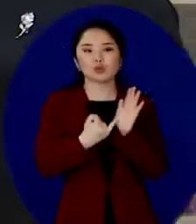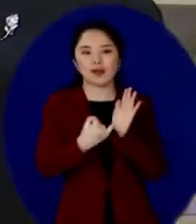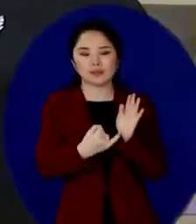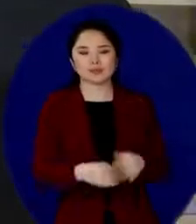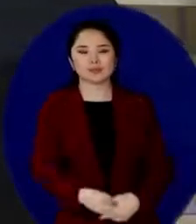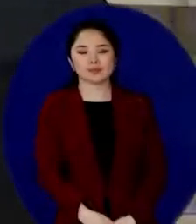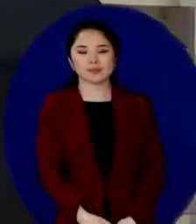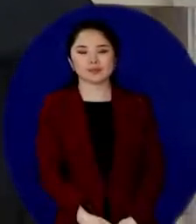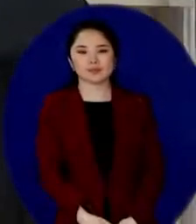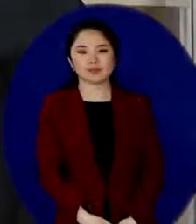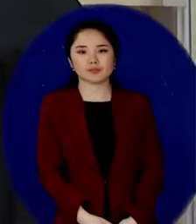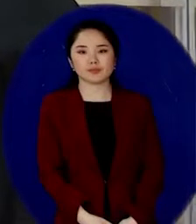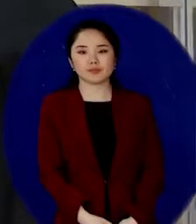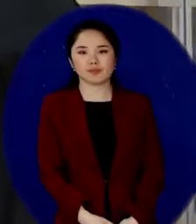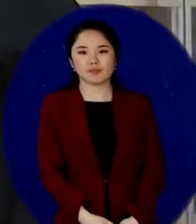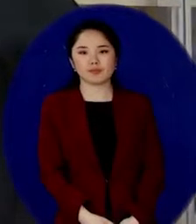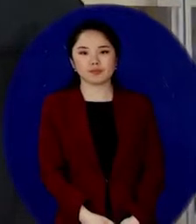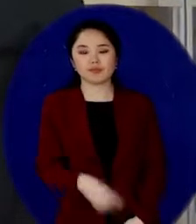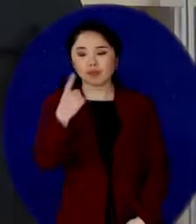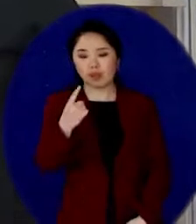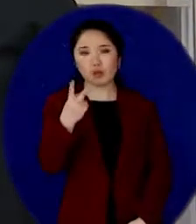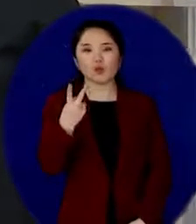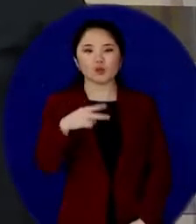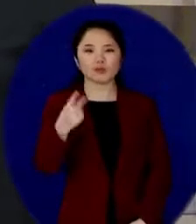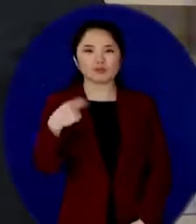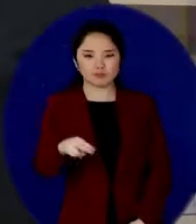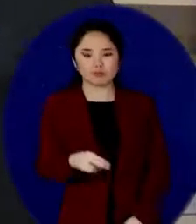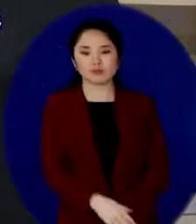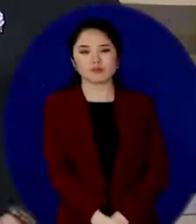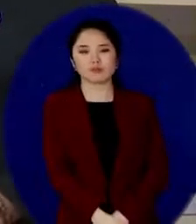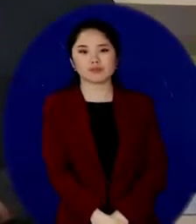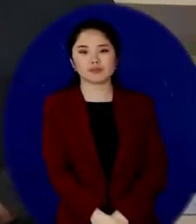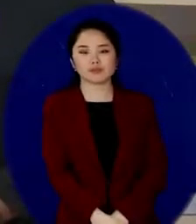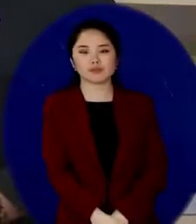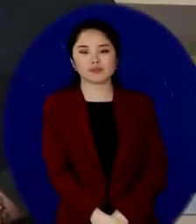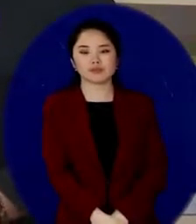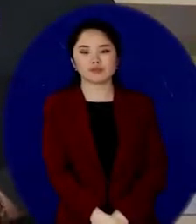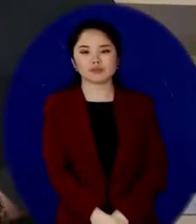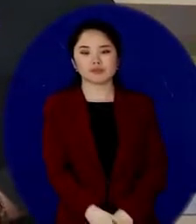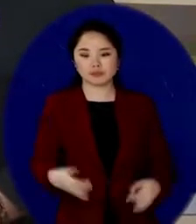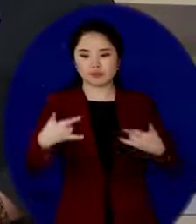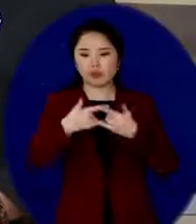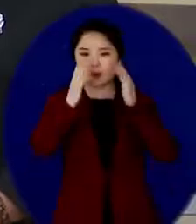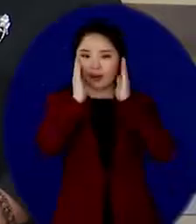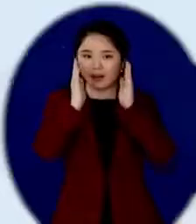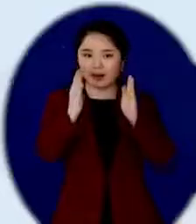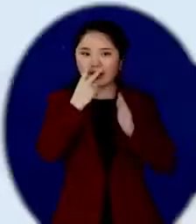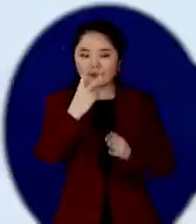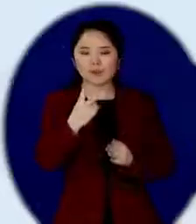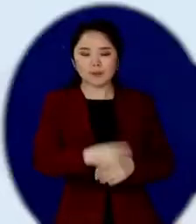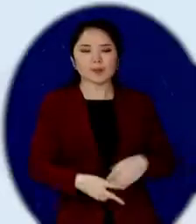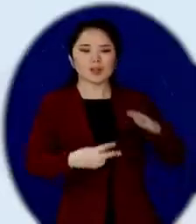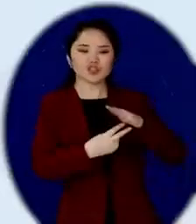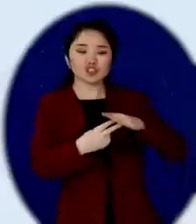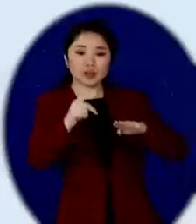байна. Нэг үлдэгдэл өгчээ. За дэлгэцэнд анхаарлаа хандуулъя. Ширээн